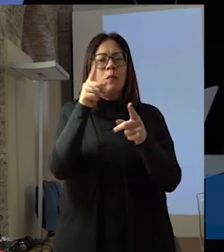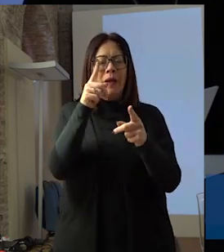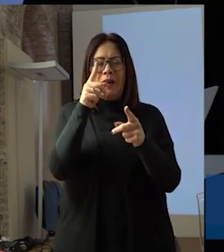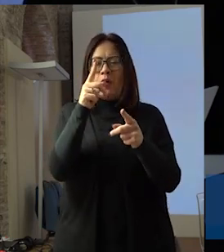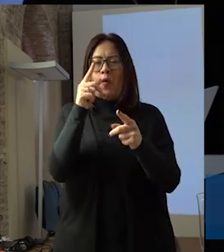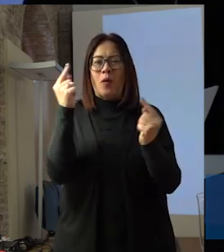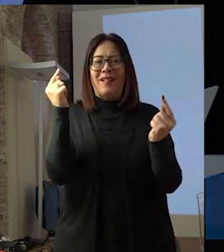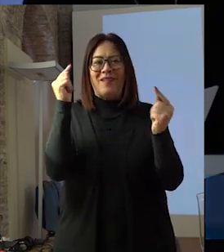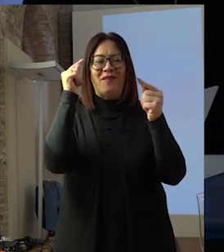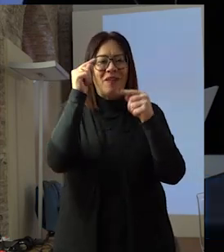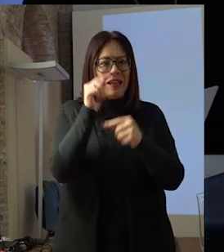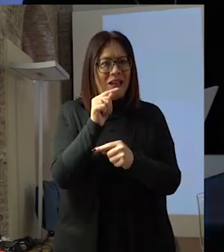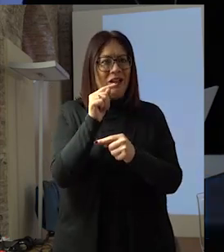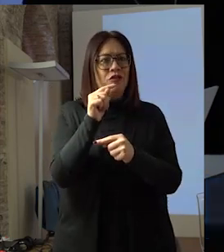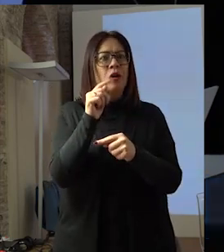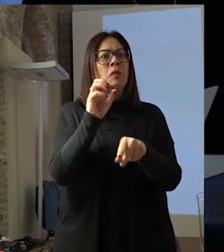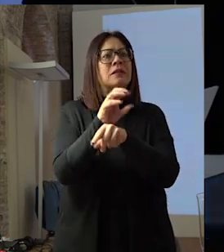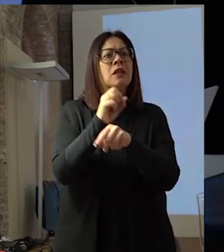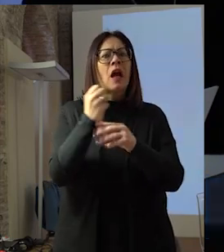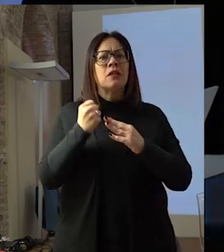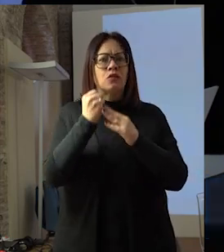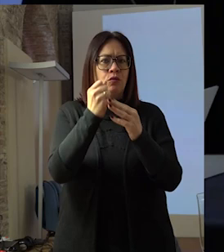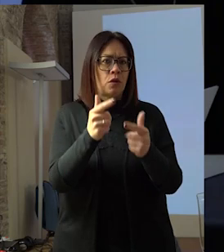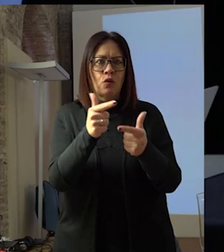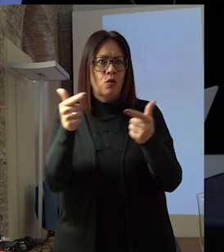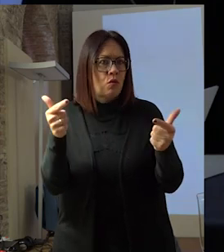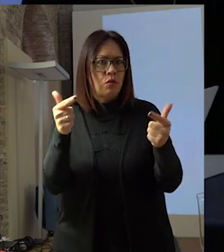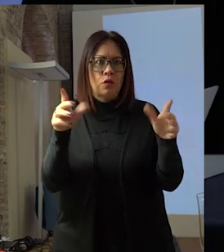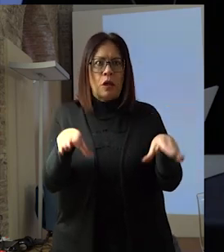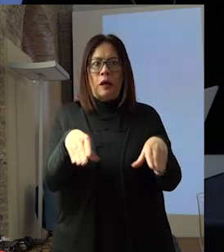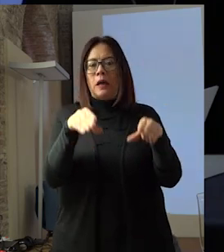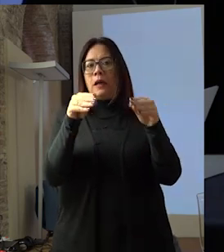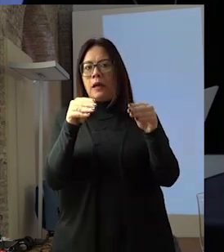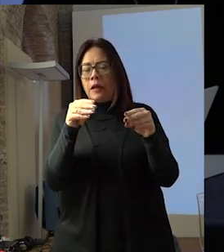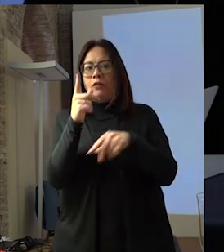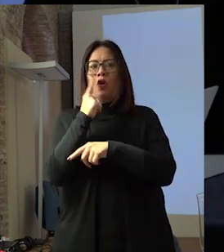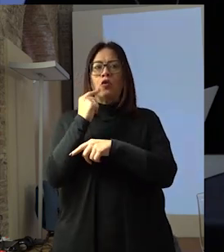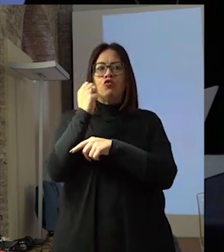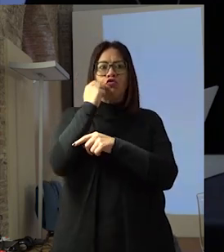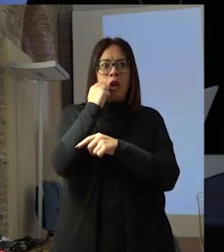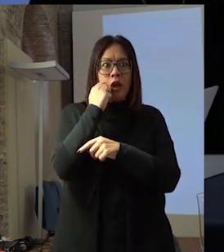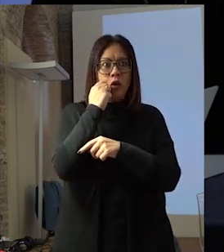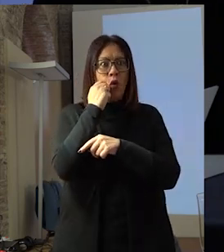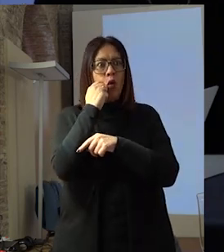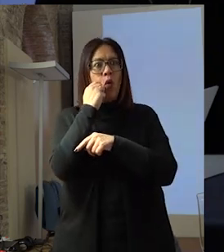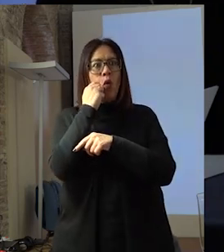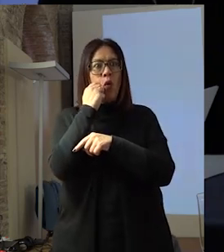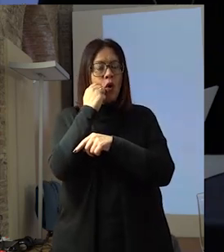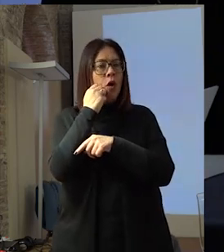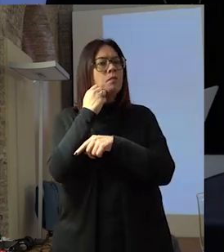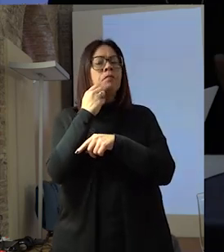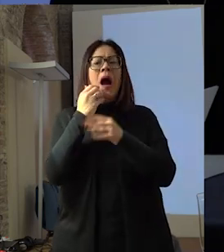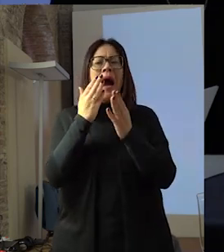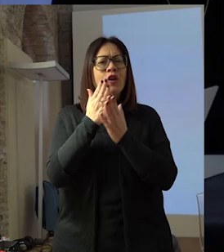c'era insegnante di sostegno inizialmente, no? I tuoi genitori che ti hanno davvero